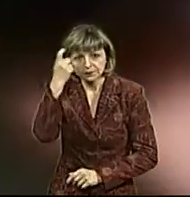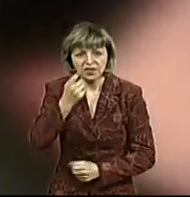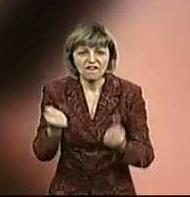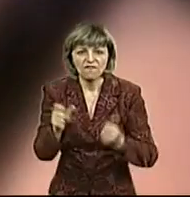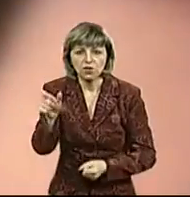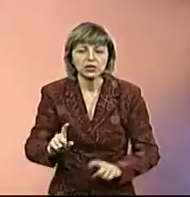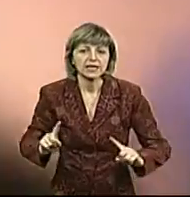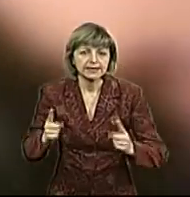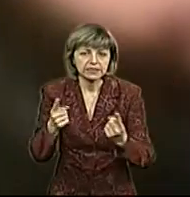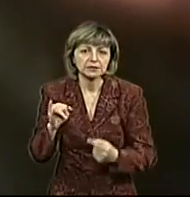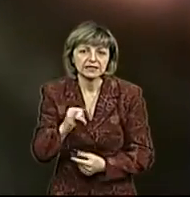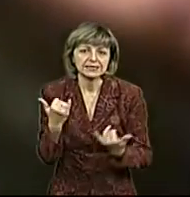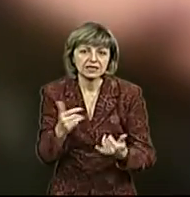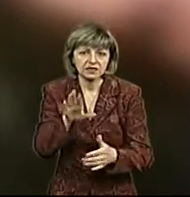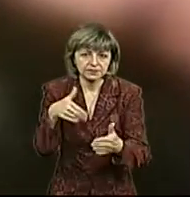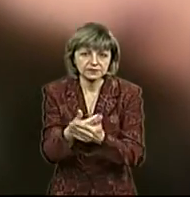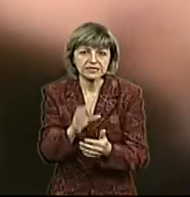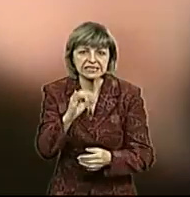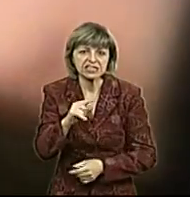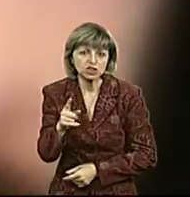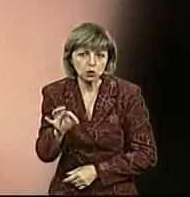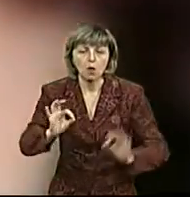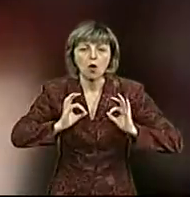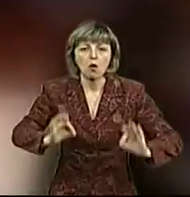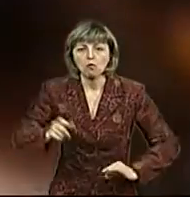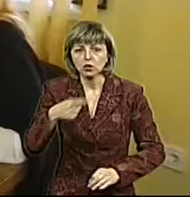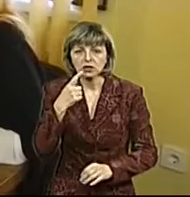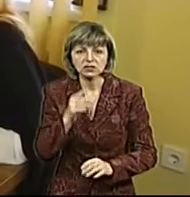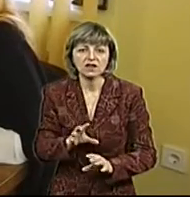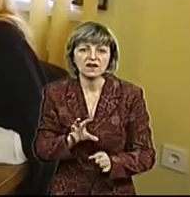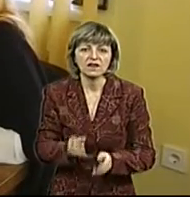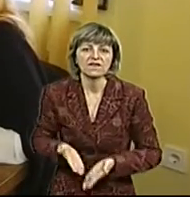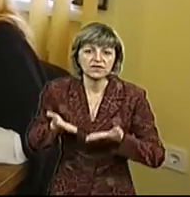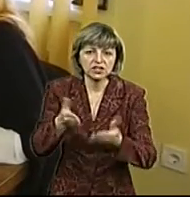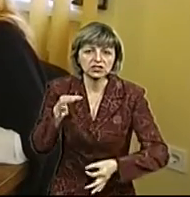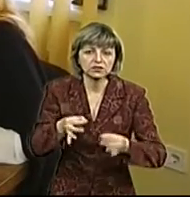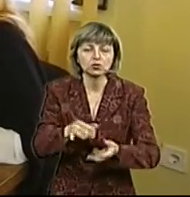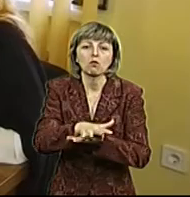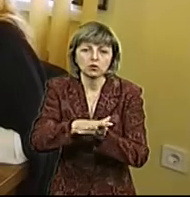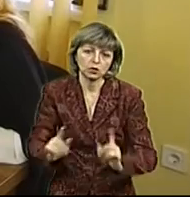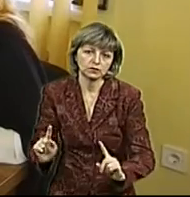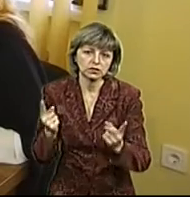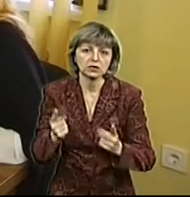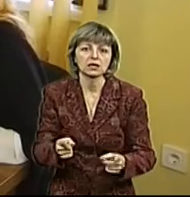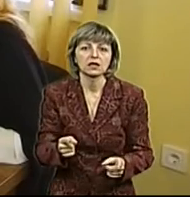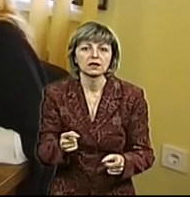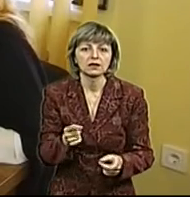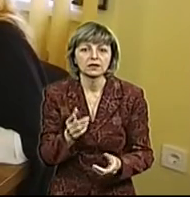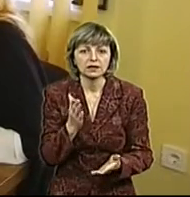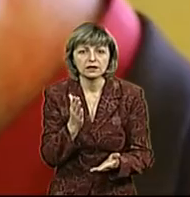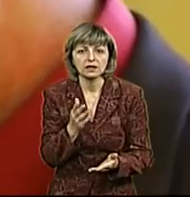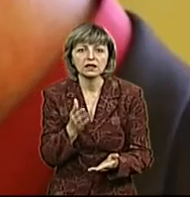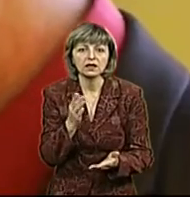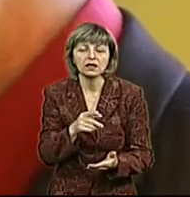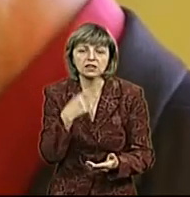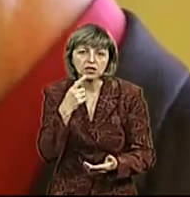Водія затримали, відтоді він перебуває в ізоляторі. Прокурор каже, внесе до суду клопотання про продовження запобіжного заходу. Пояснює, є ризики впливу на